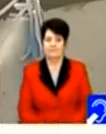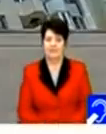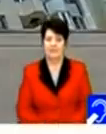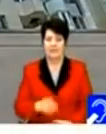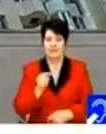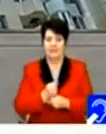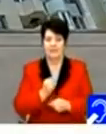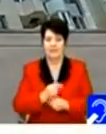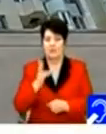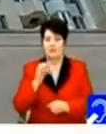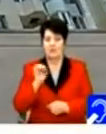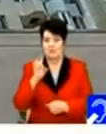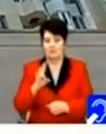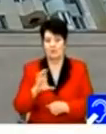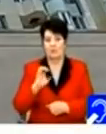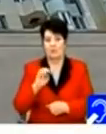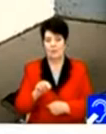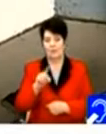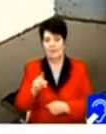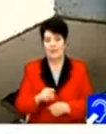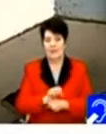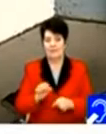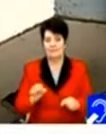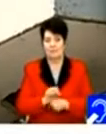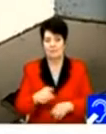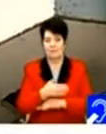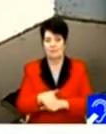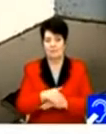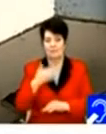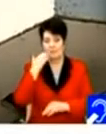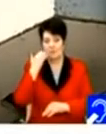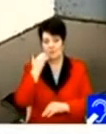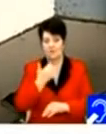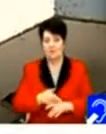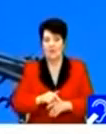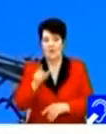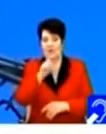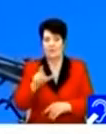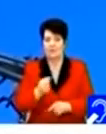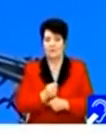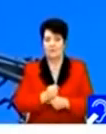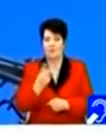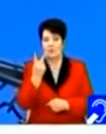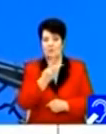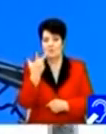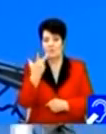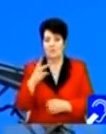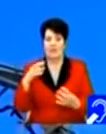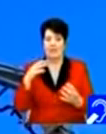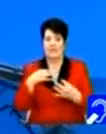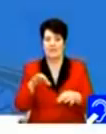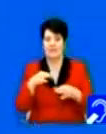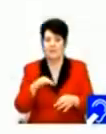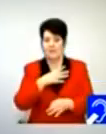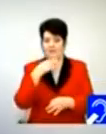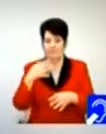Se lucrează non-stop în blocul avariat de explozie de pe bulevardul Moscovei din Chișinău. Muncitorii au evacuat 23 de camioane pline cu